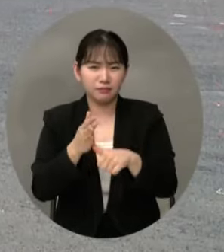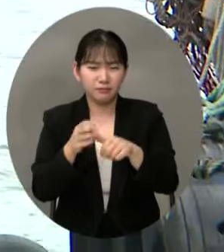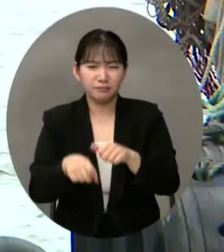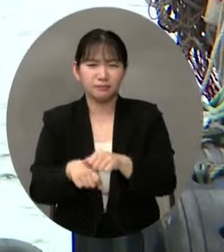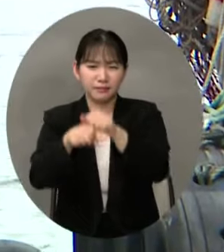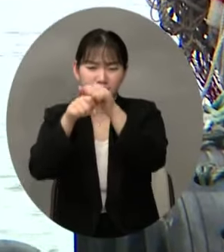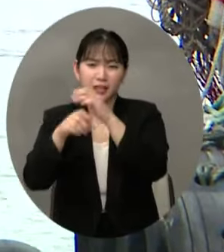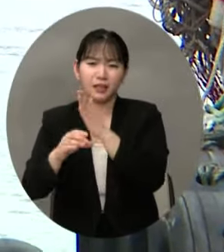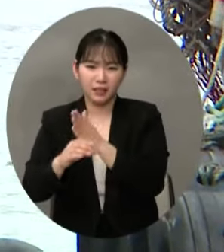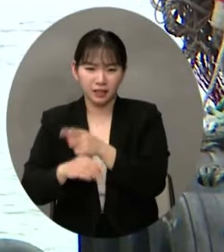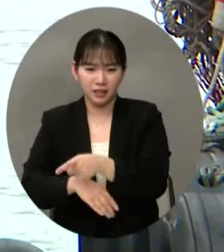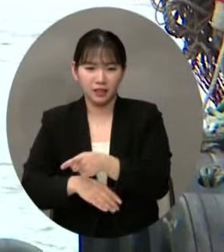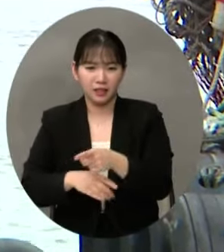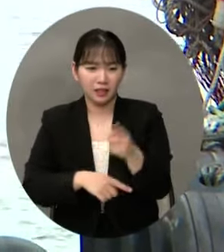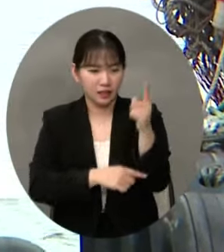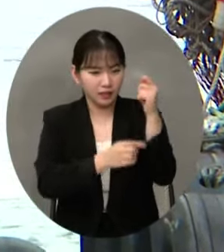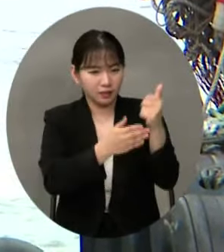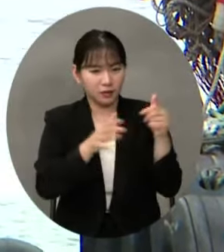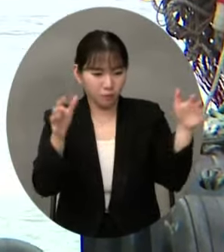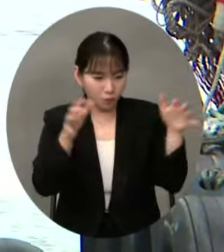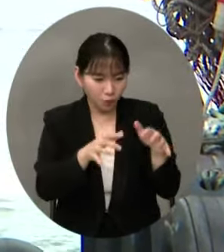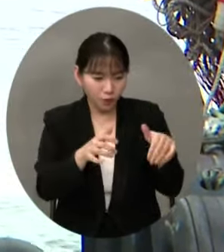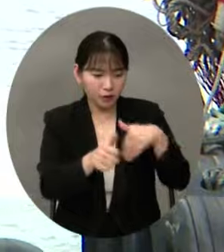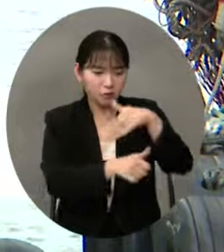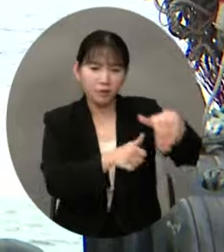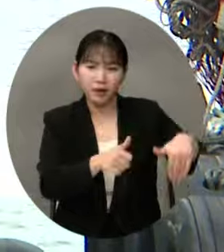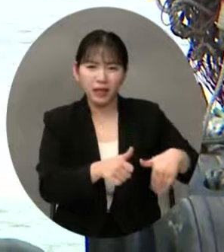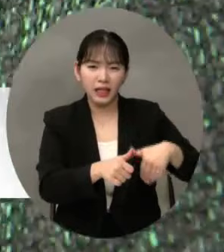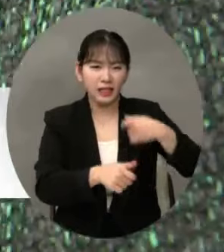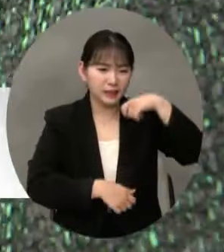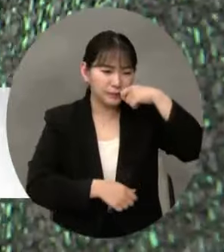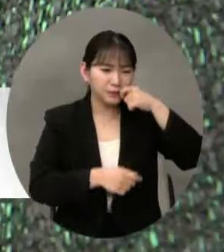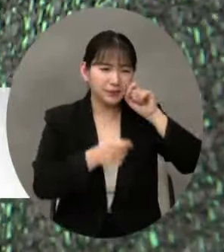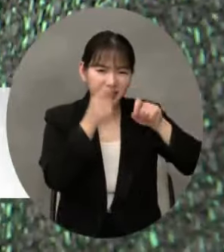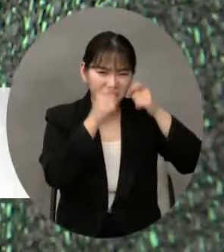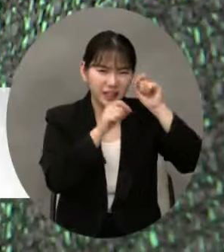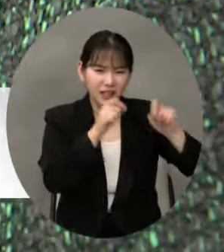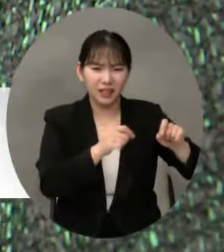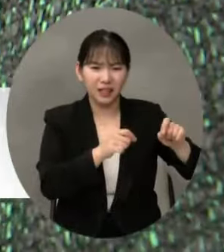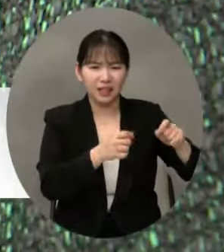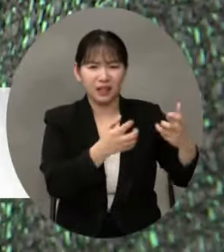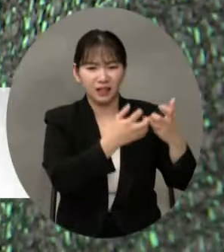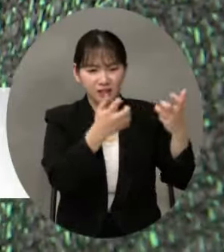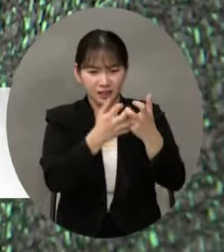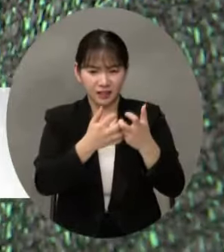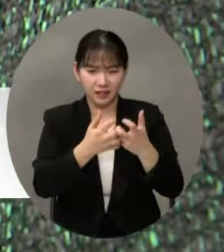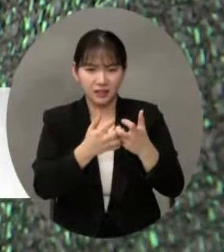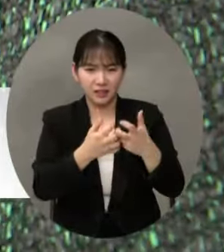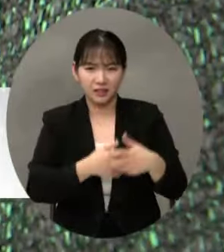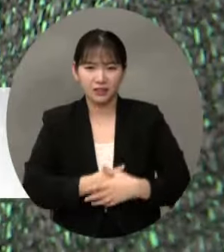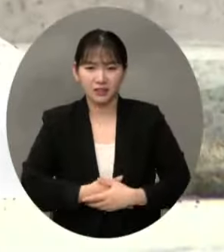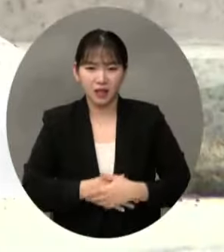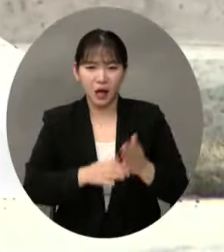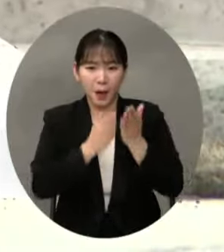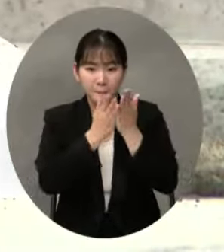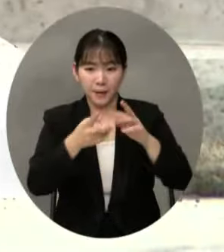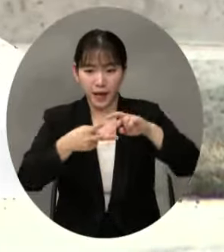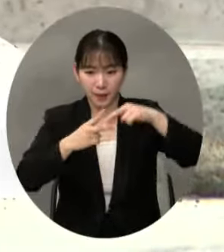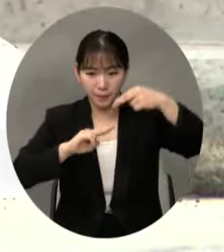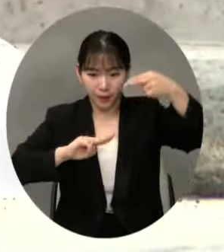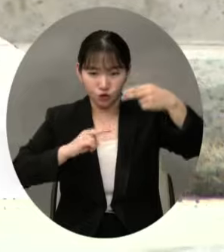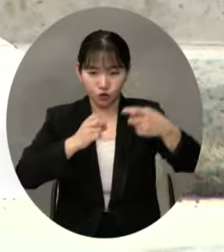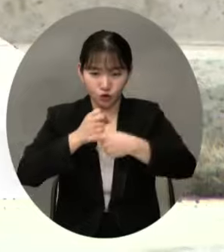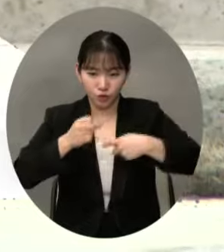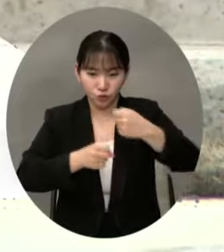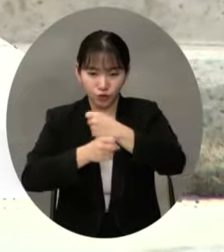있습니다. 낚시객들이 모인 자리 주변에는 음식물 등 각종 쓰레기들이 가득하고 배 밧줄을 묶는